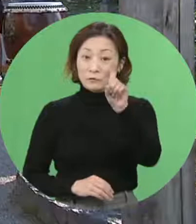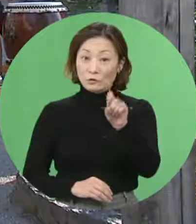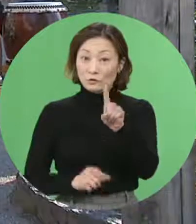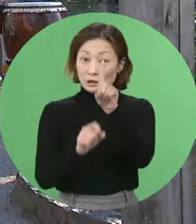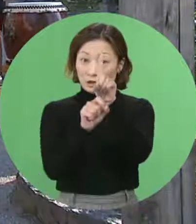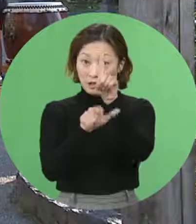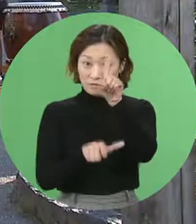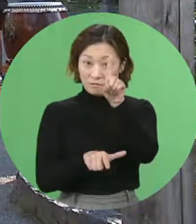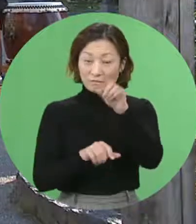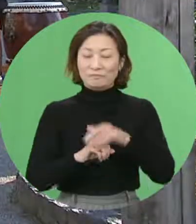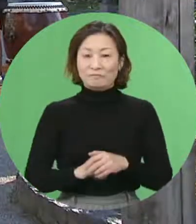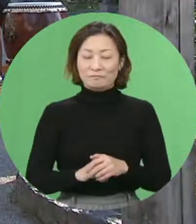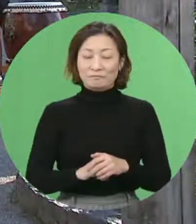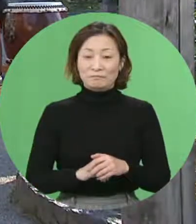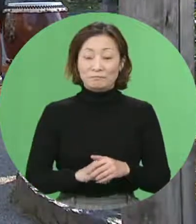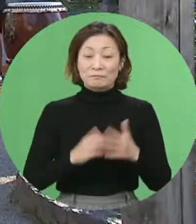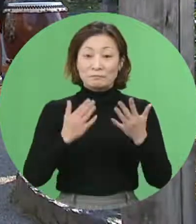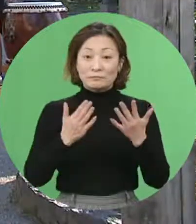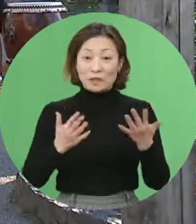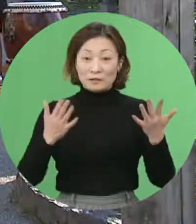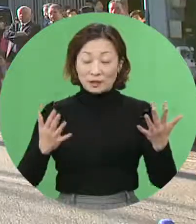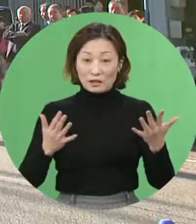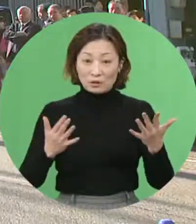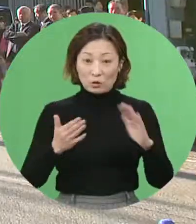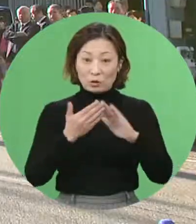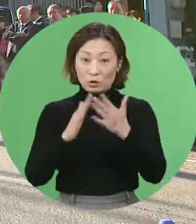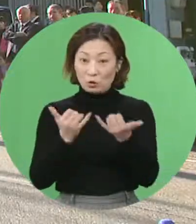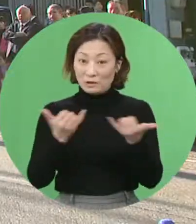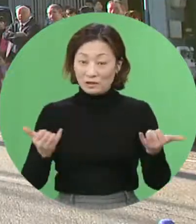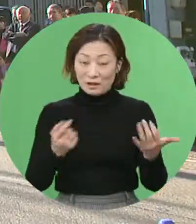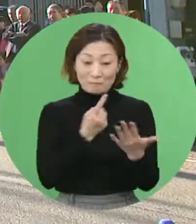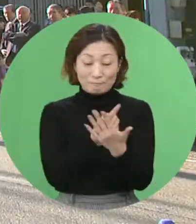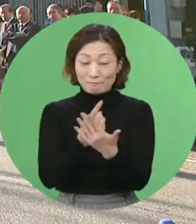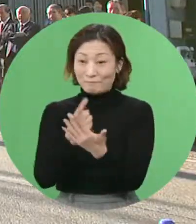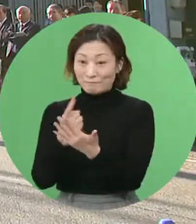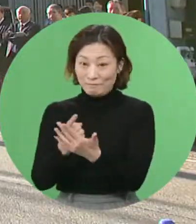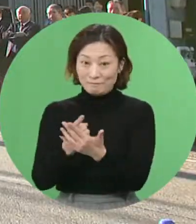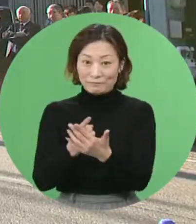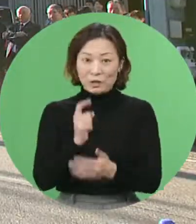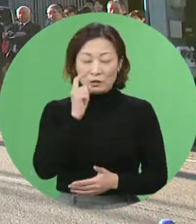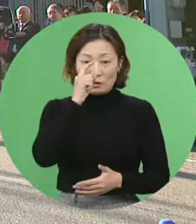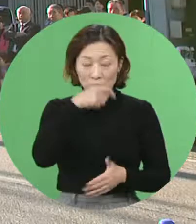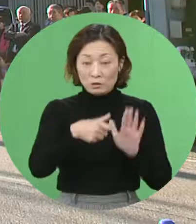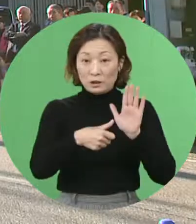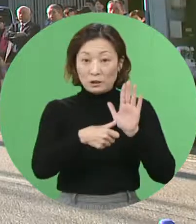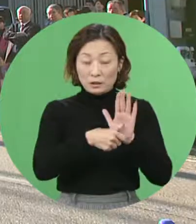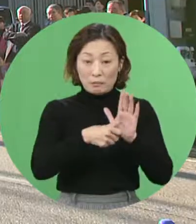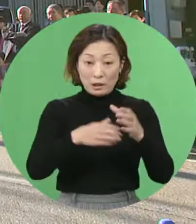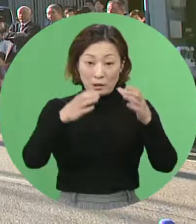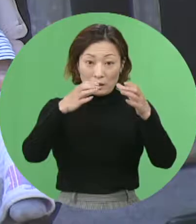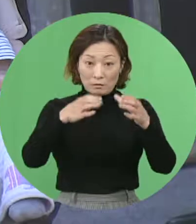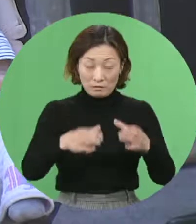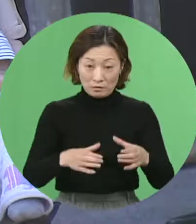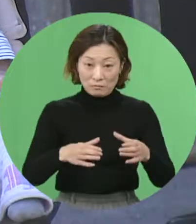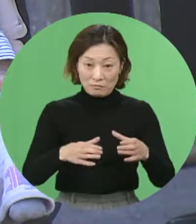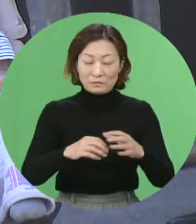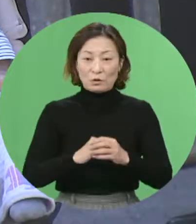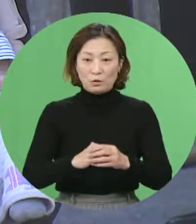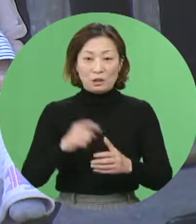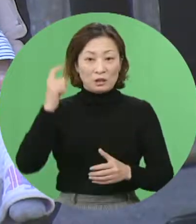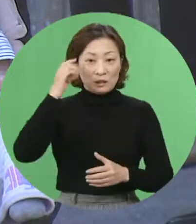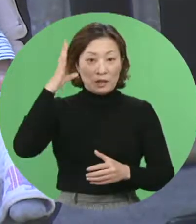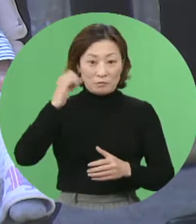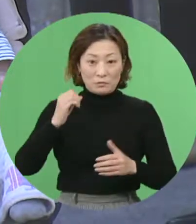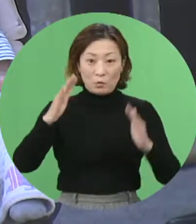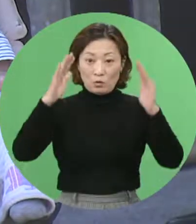11月多くの町民が参列する中、旧町名が書かれた標柱の除幕式と記念式